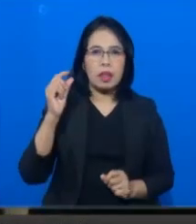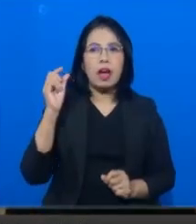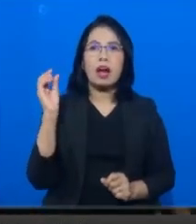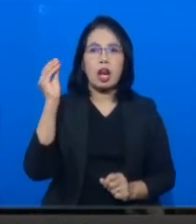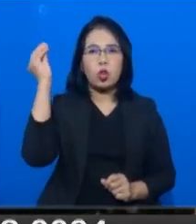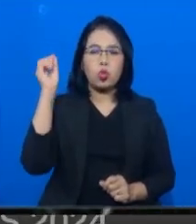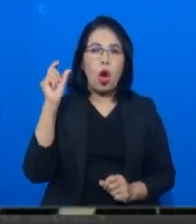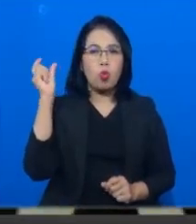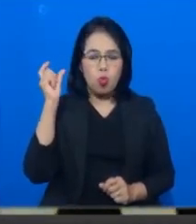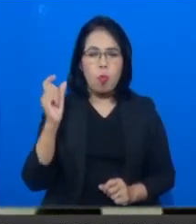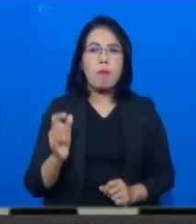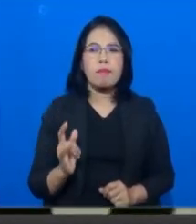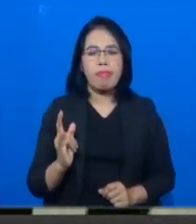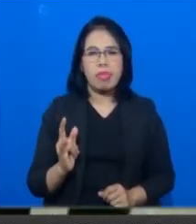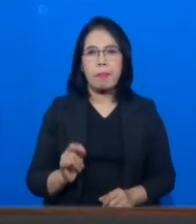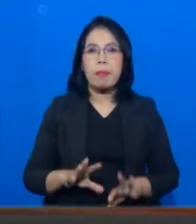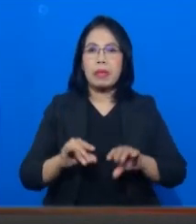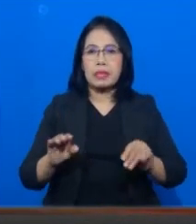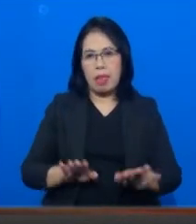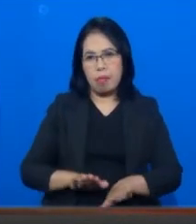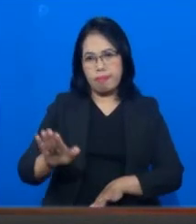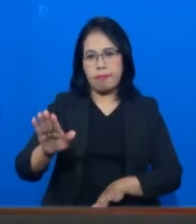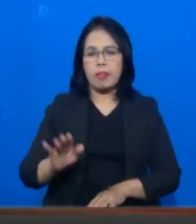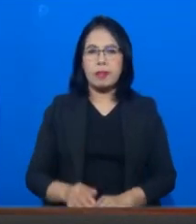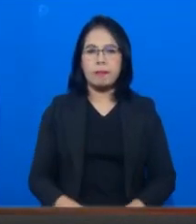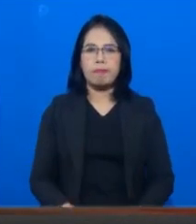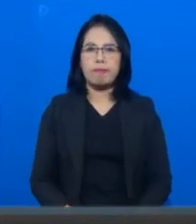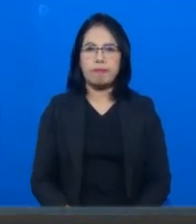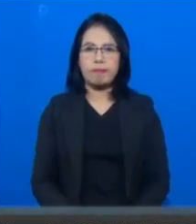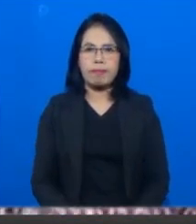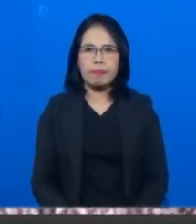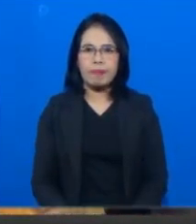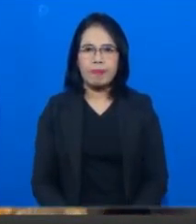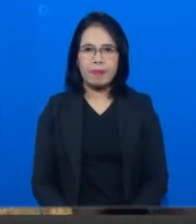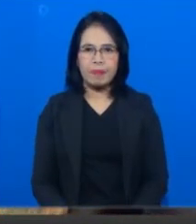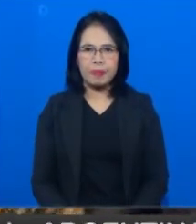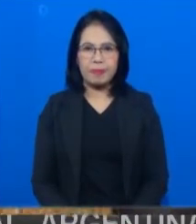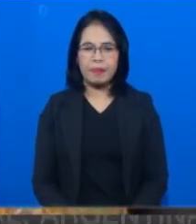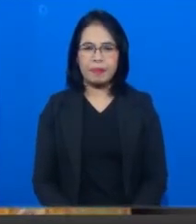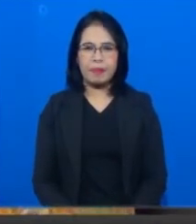Golkar. Tim Liputan CNN Indonesia.